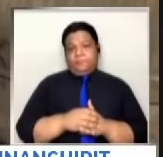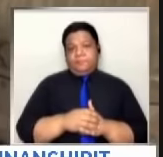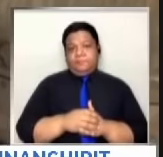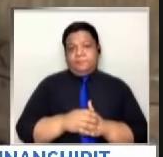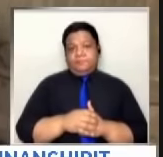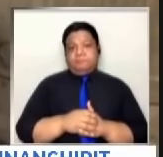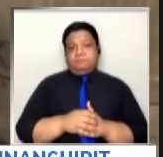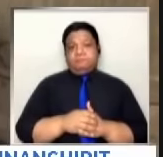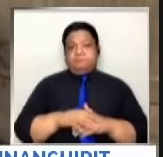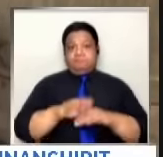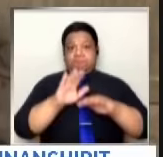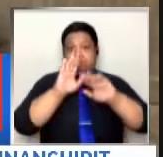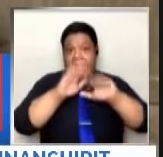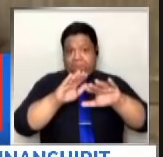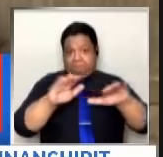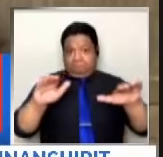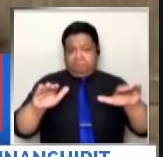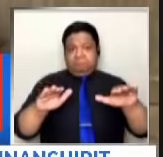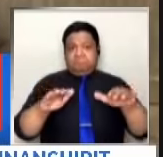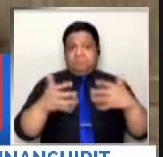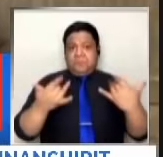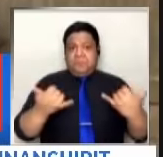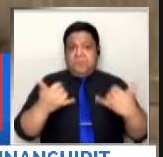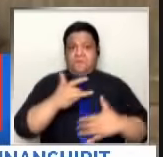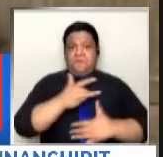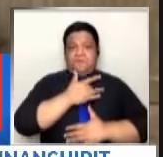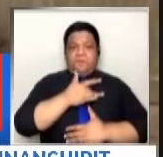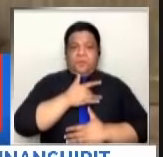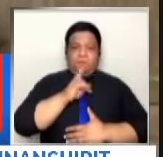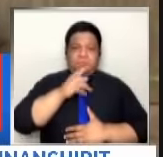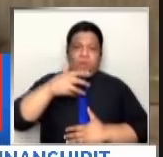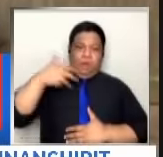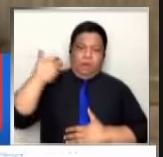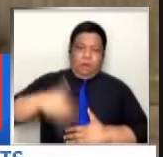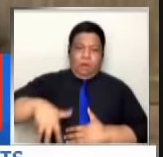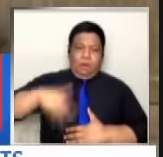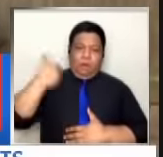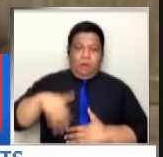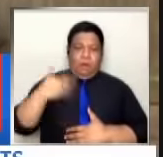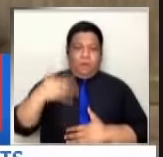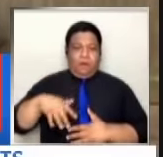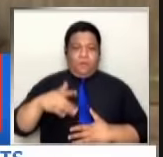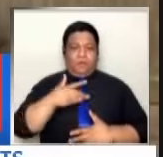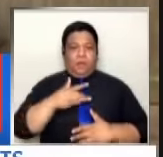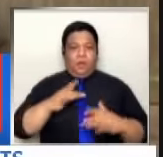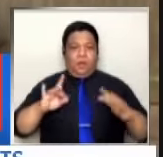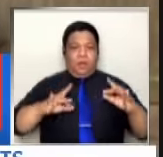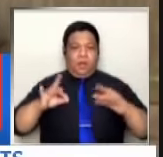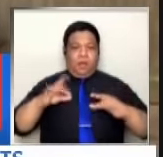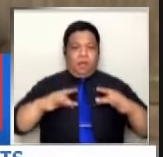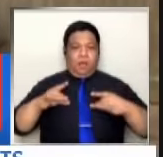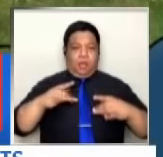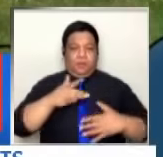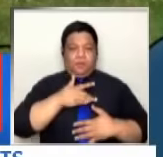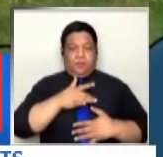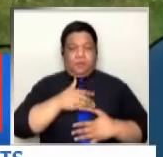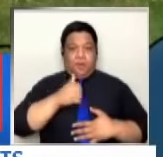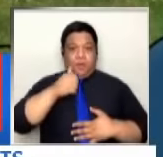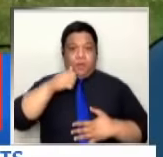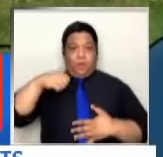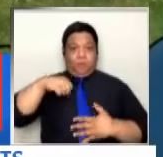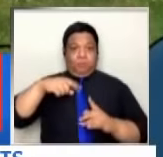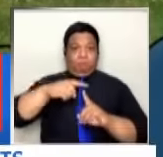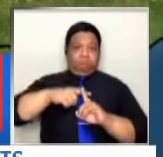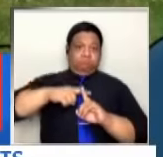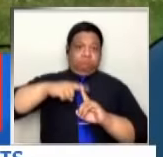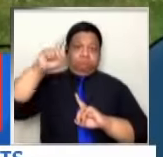kapuso, ramdam na po ha, yung mainit at maalinsangang panahon sa iba't ibang bahagi ng bansa. At kahapon nga, pumalo sa 43